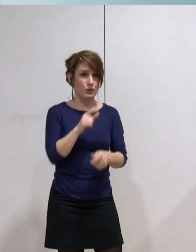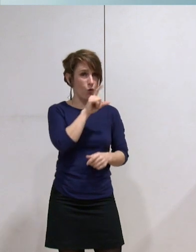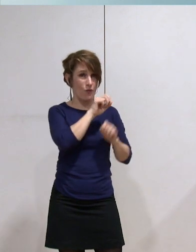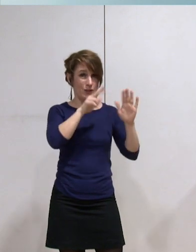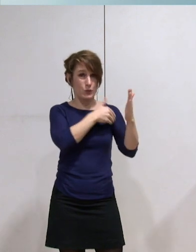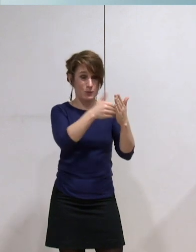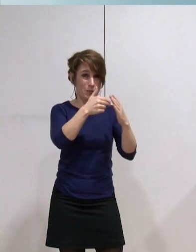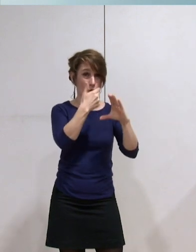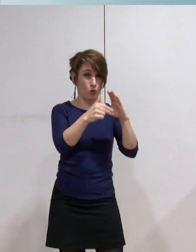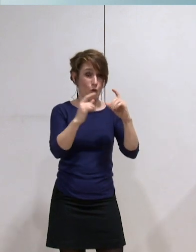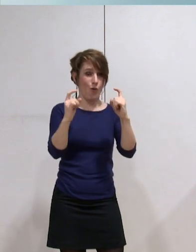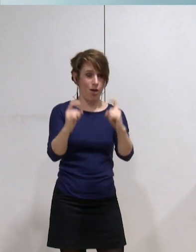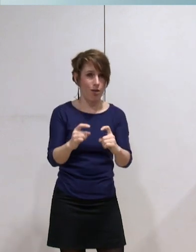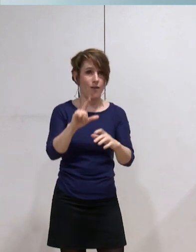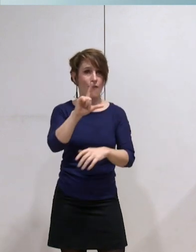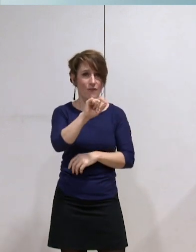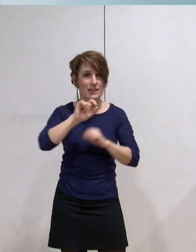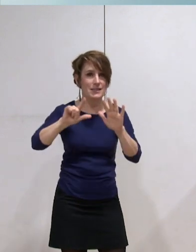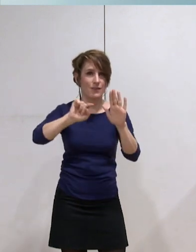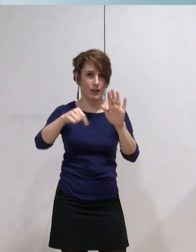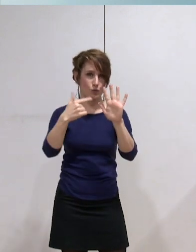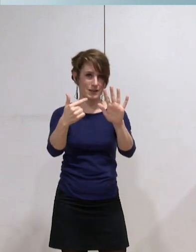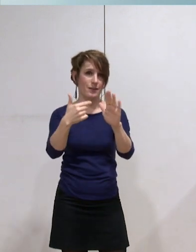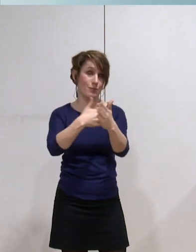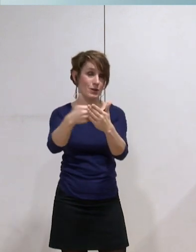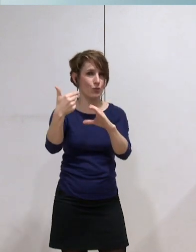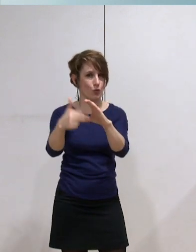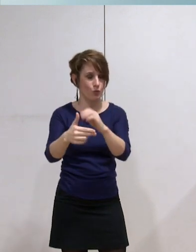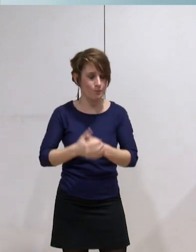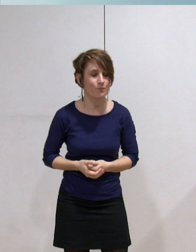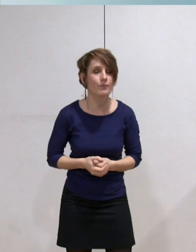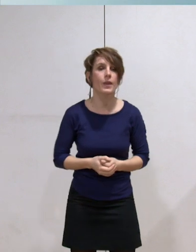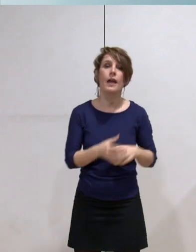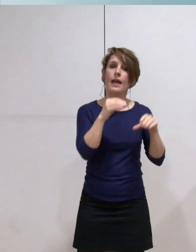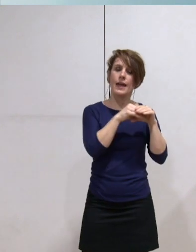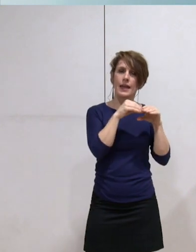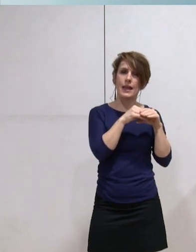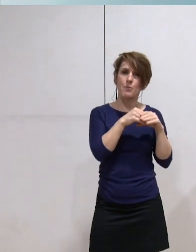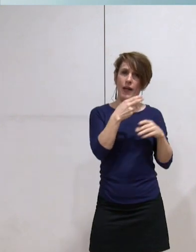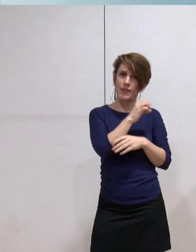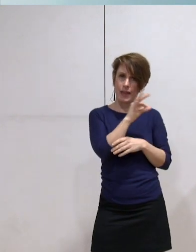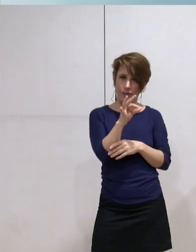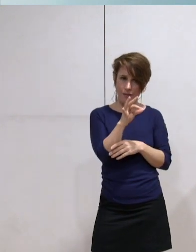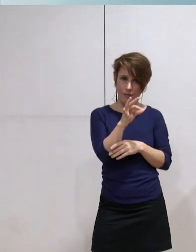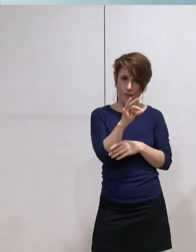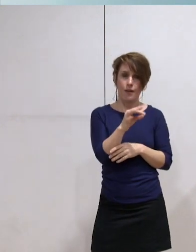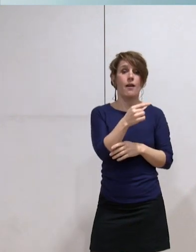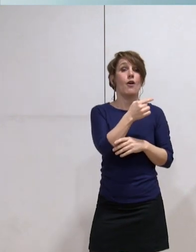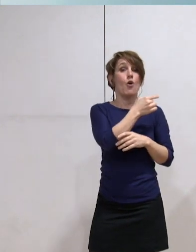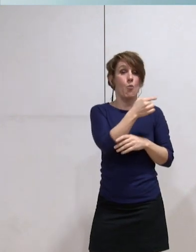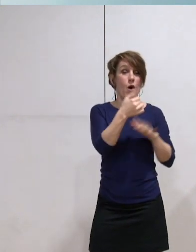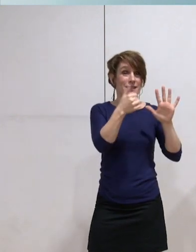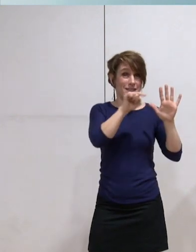million d'euros à 27,7 million d'euros l'épargne nette quant à elle passe de -